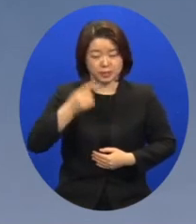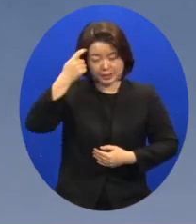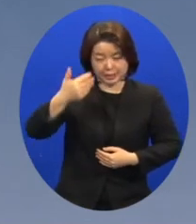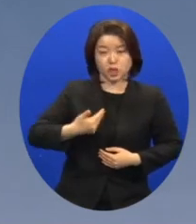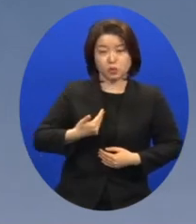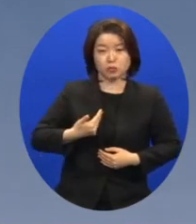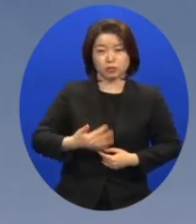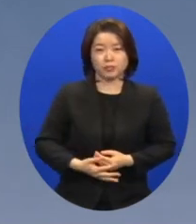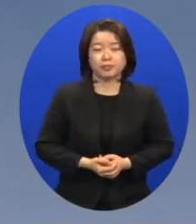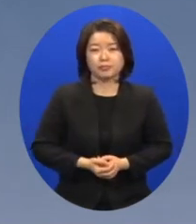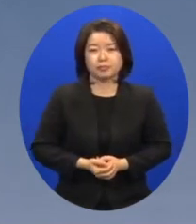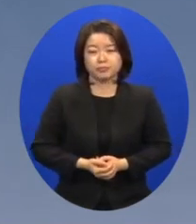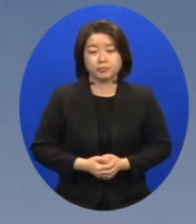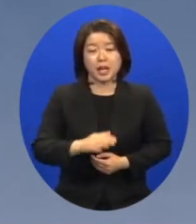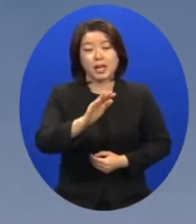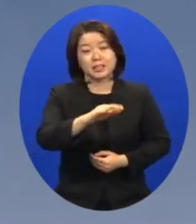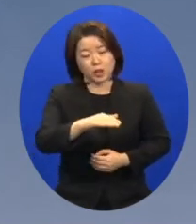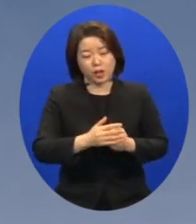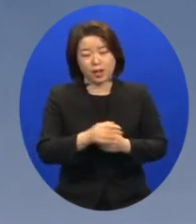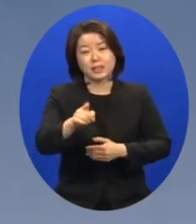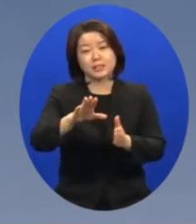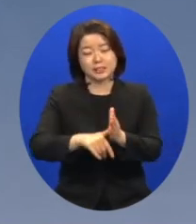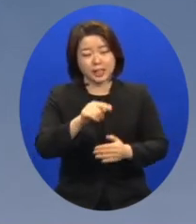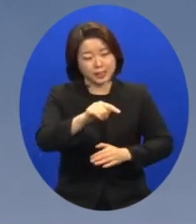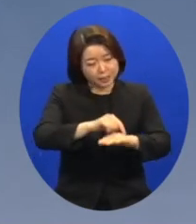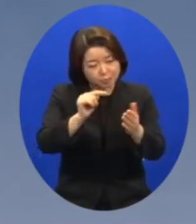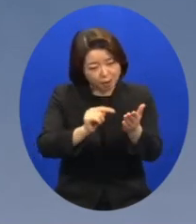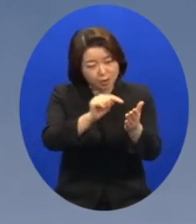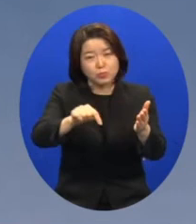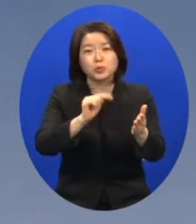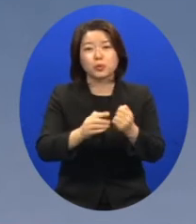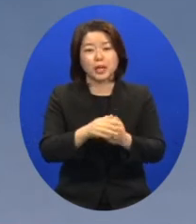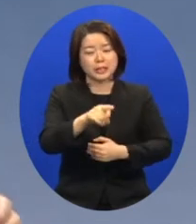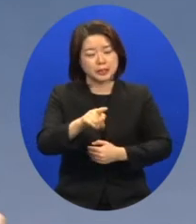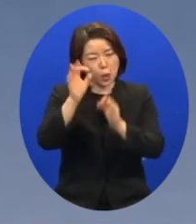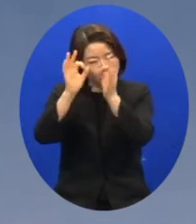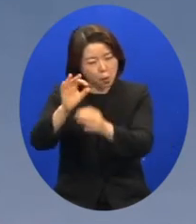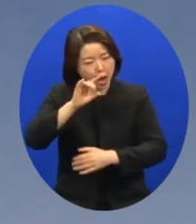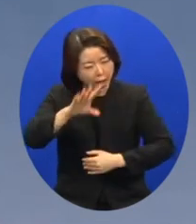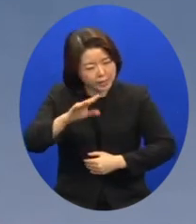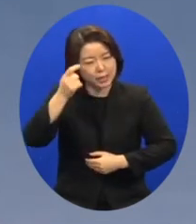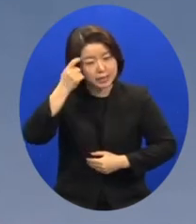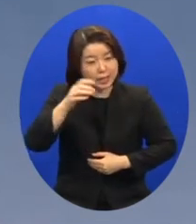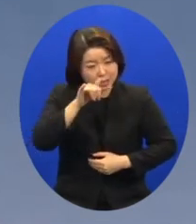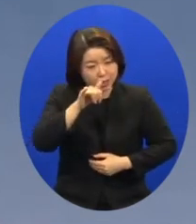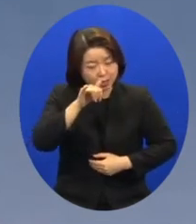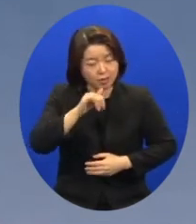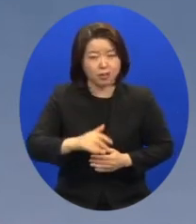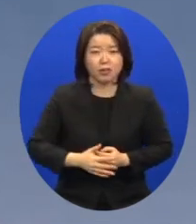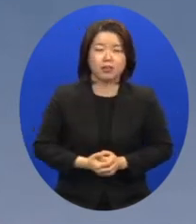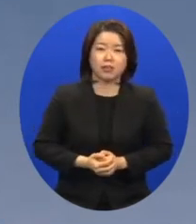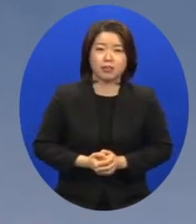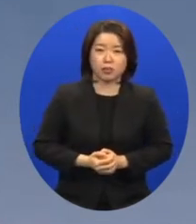하셨어요 기성화 그때 내 마음속에 그걸 봄을 안된다는 생각도 있었냐